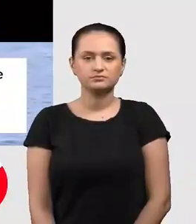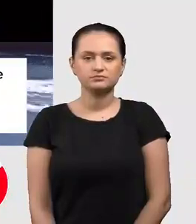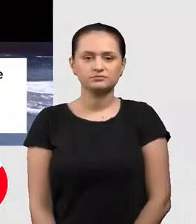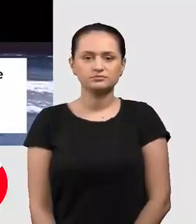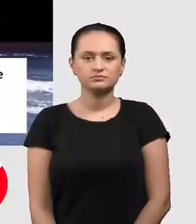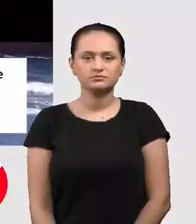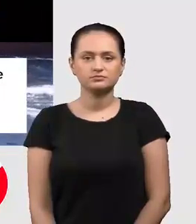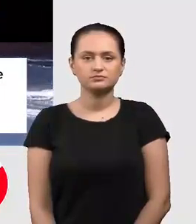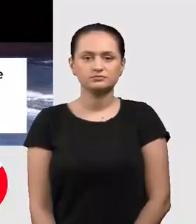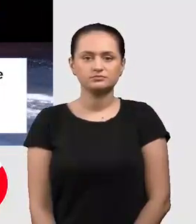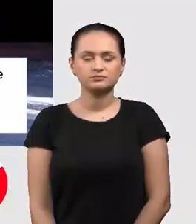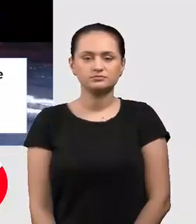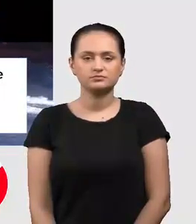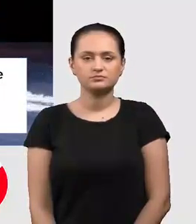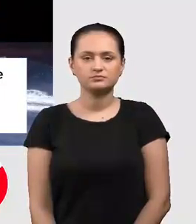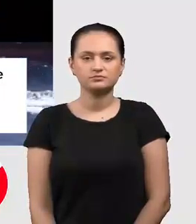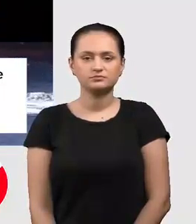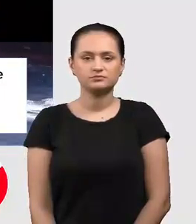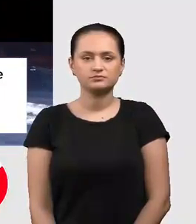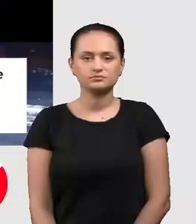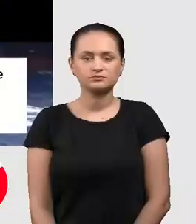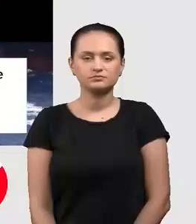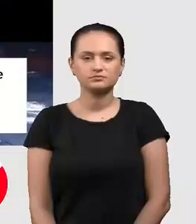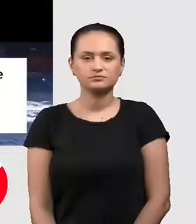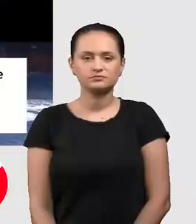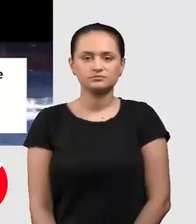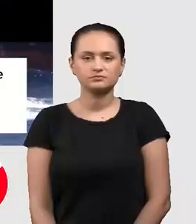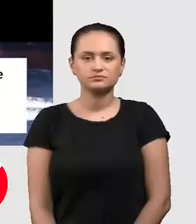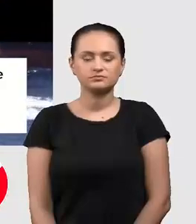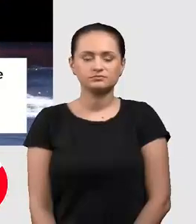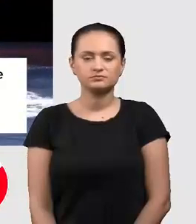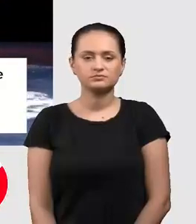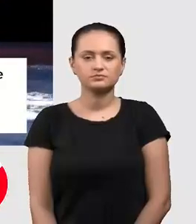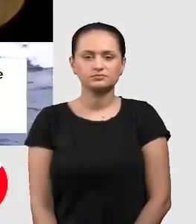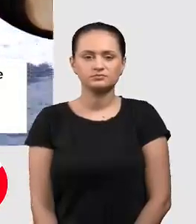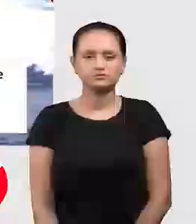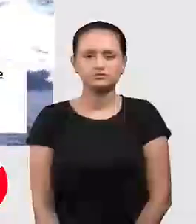și Rusia care este în acest moment. Florin, îți mulțumesc pentru informații. Mulțumesc și eu.